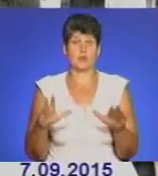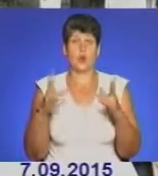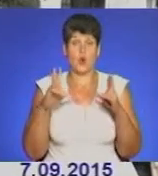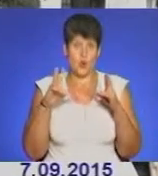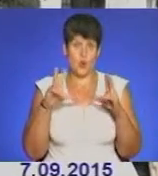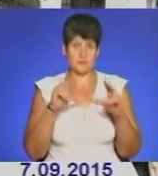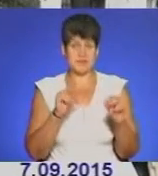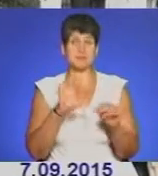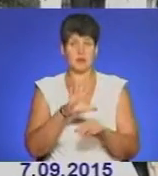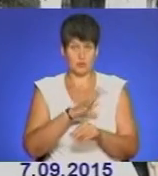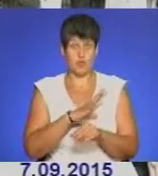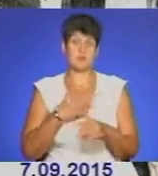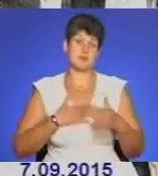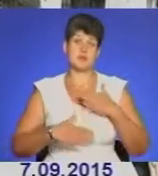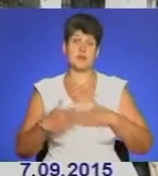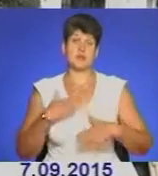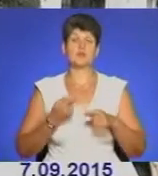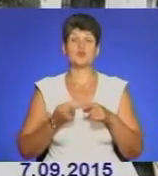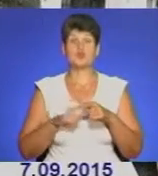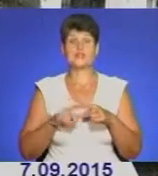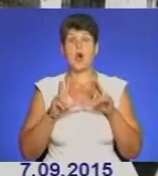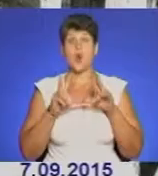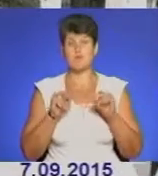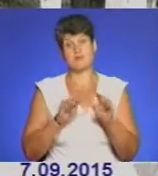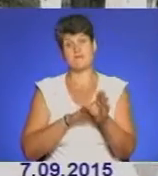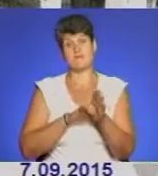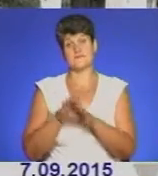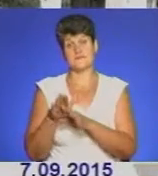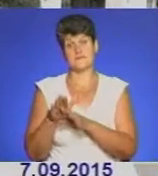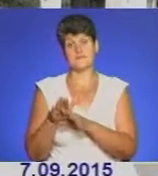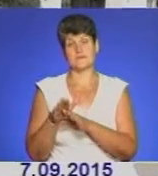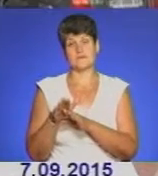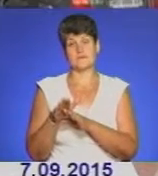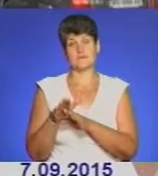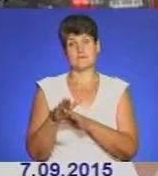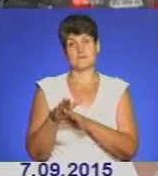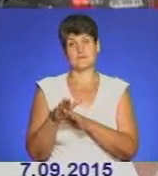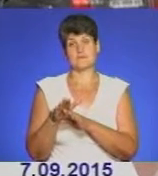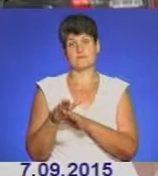і якраз мені приємно, що тепер ця обіцянка здійснена, вона виконана.